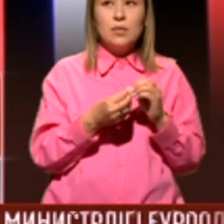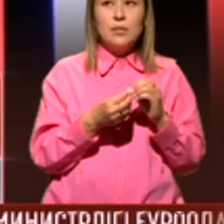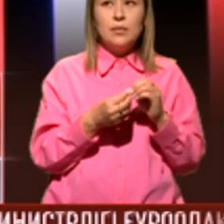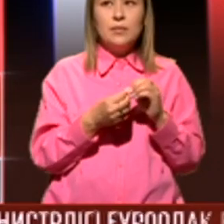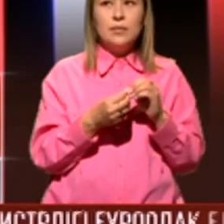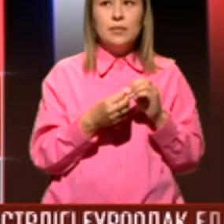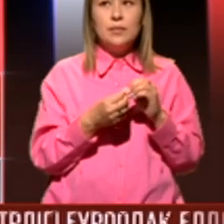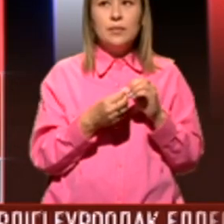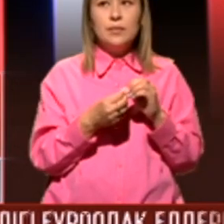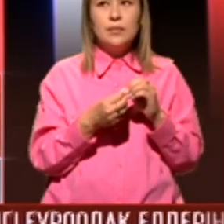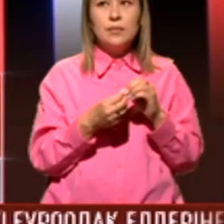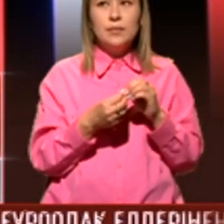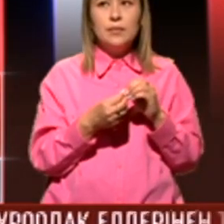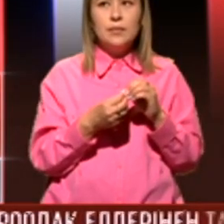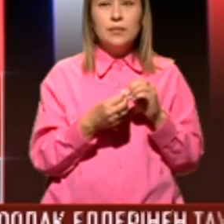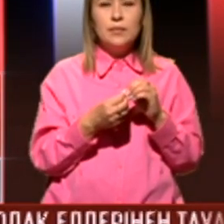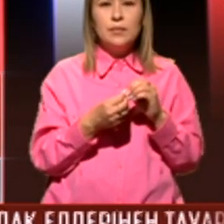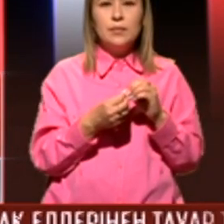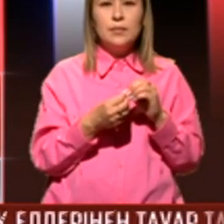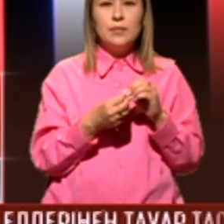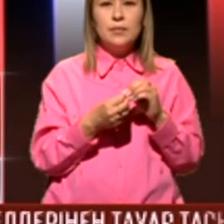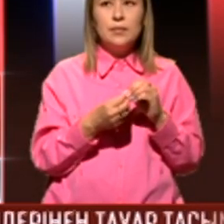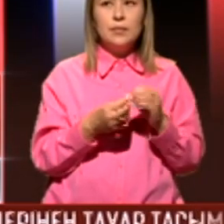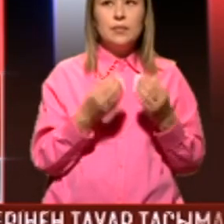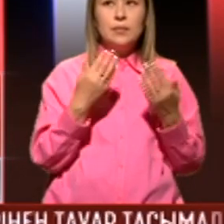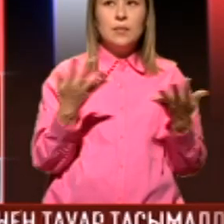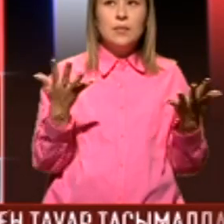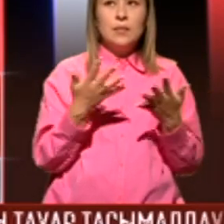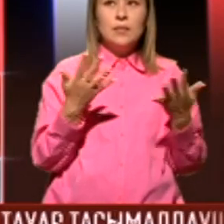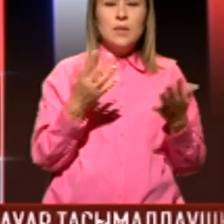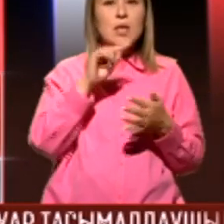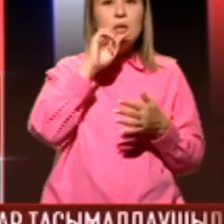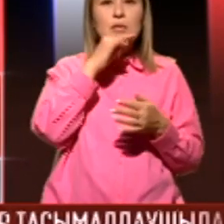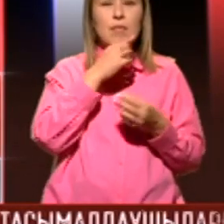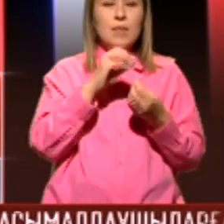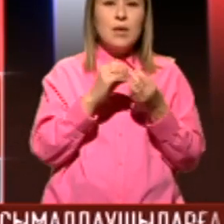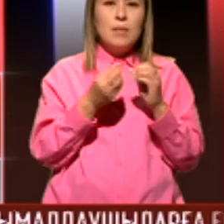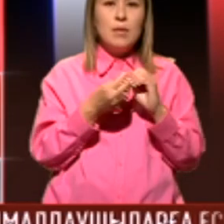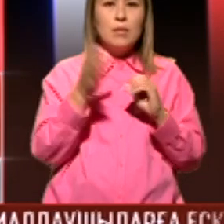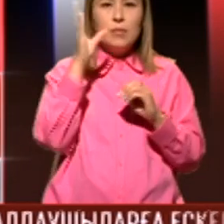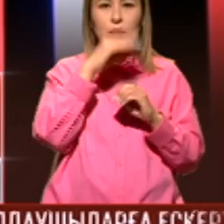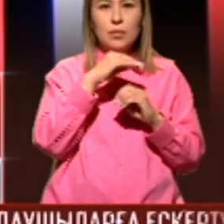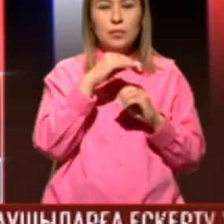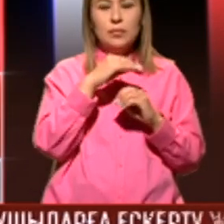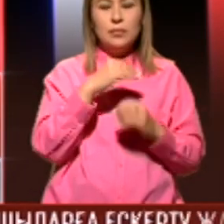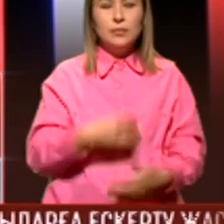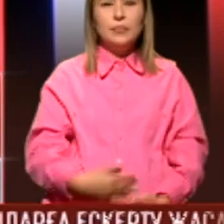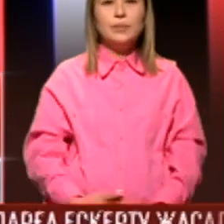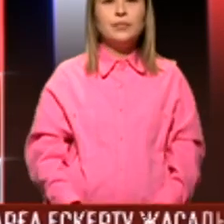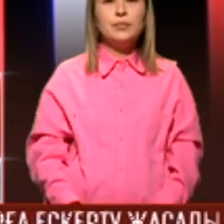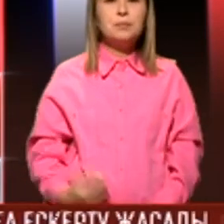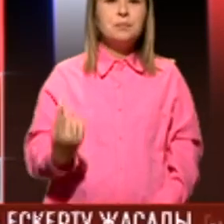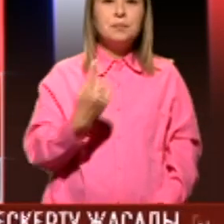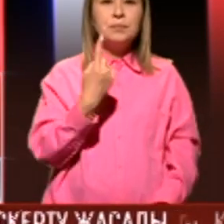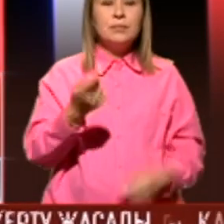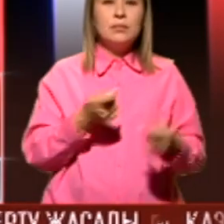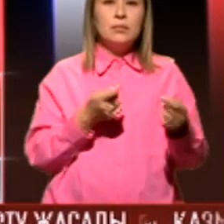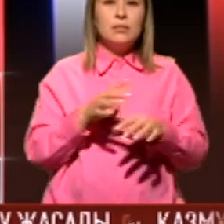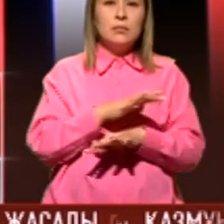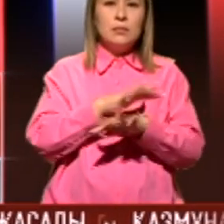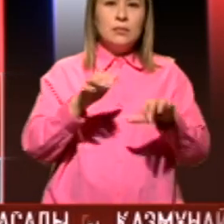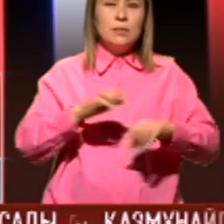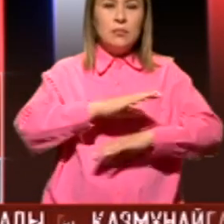ма? Сондай мәселе. Бұл жерде қандай экономикалық проблема болуы мүмкін? Жоқ, енді біріншіден бұны басқарудың өзі ерекше